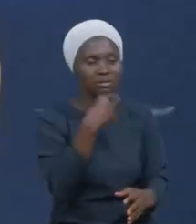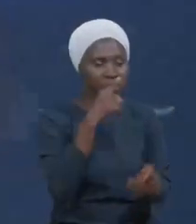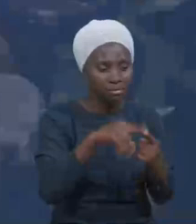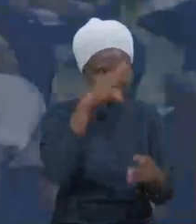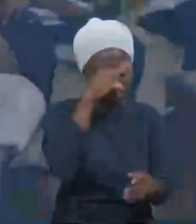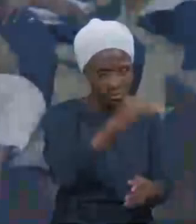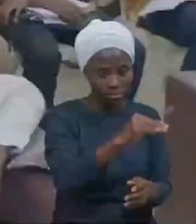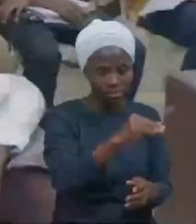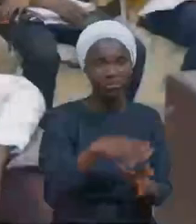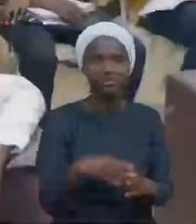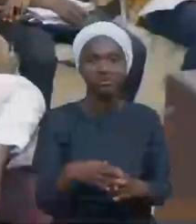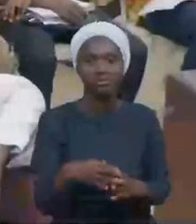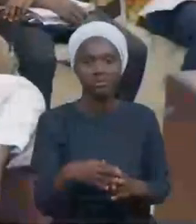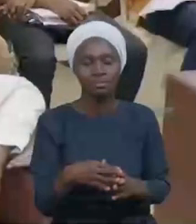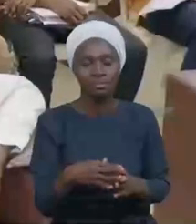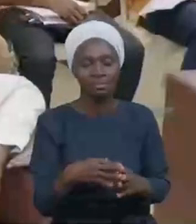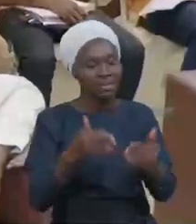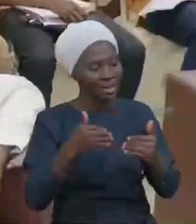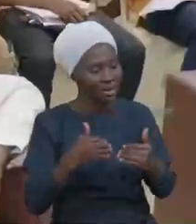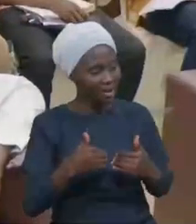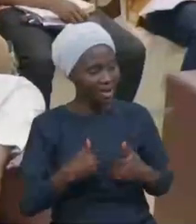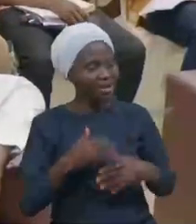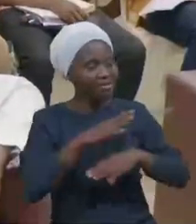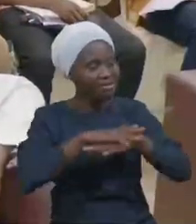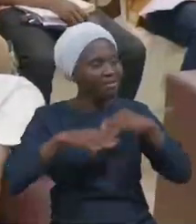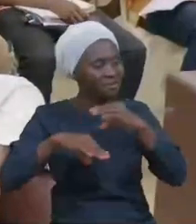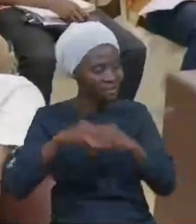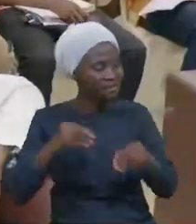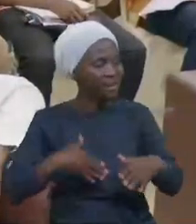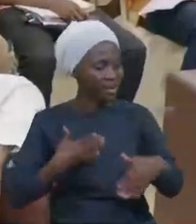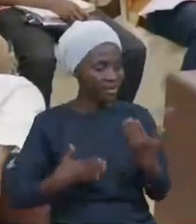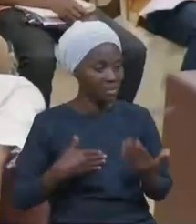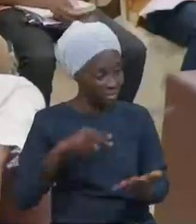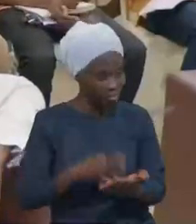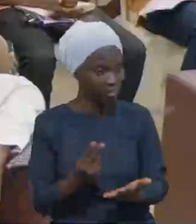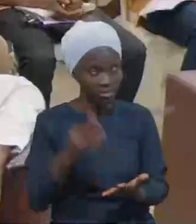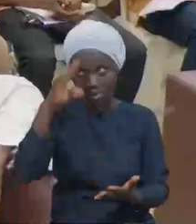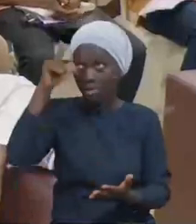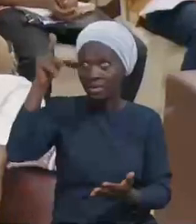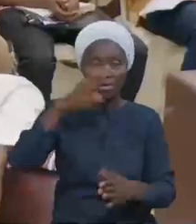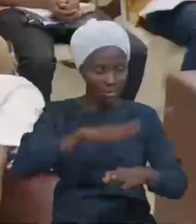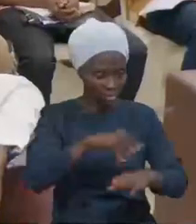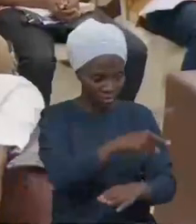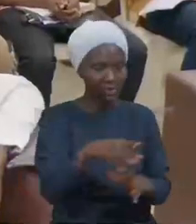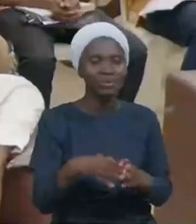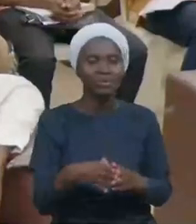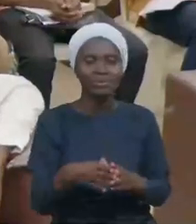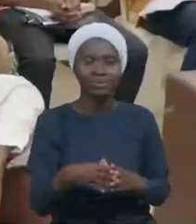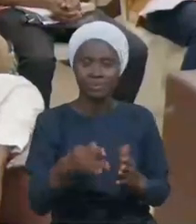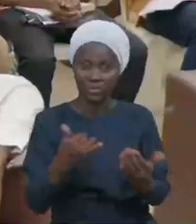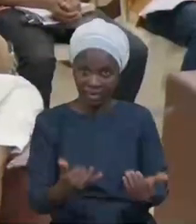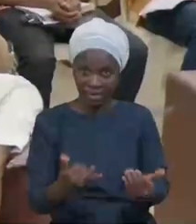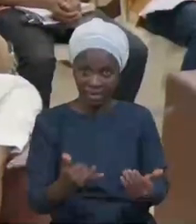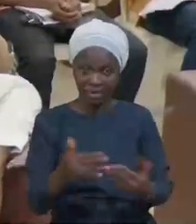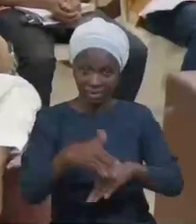prends courage, lève-toi, il t'appelle. Et ce soir, je viens te dire,